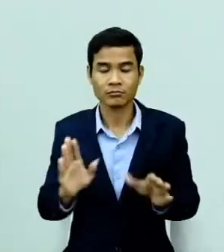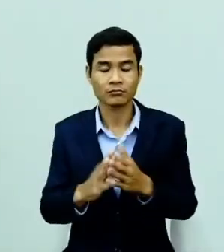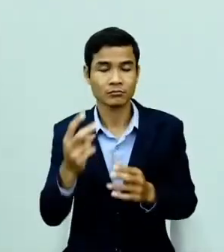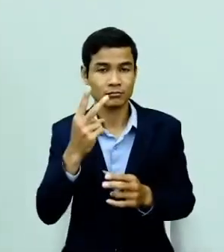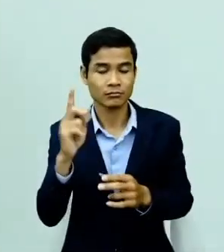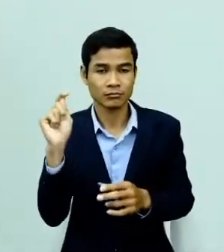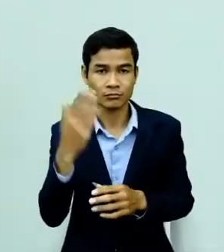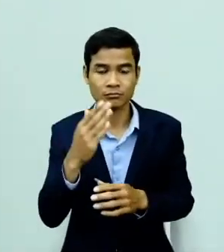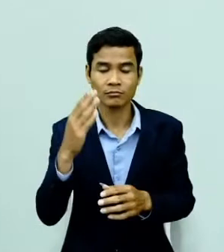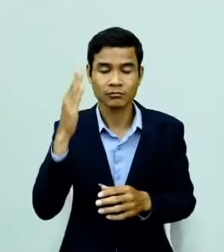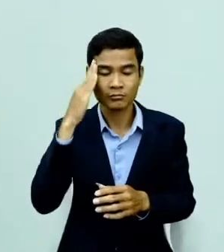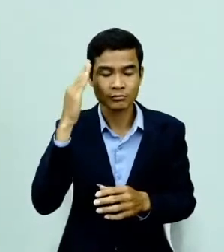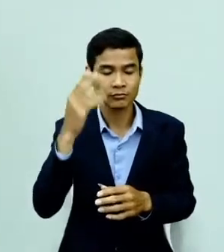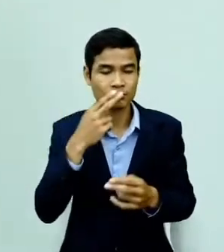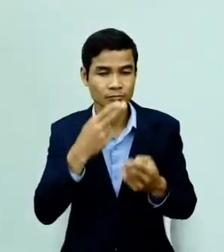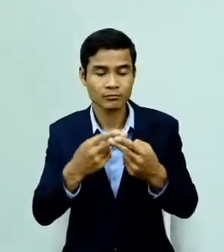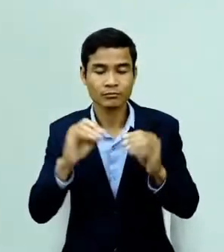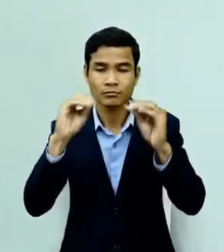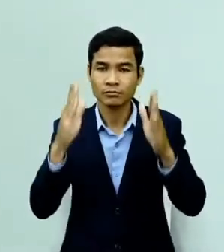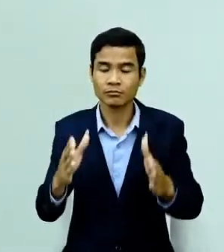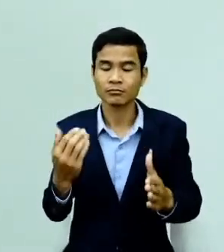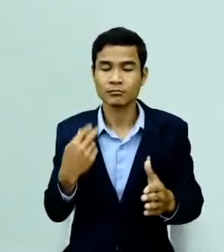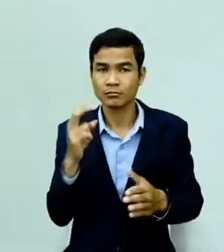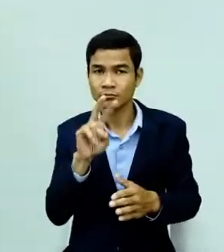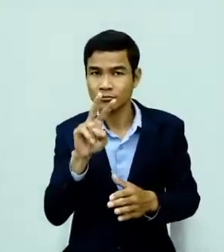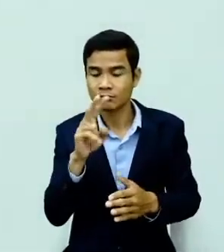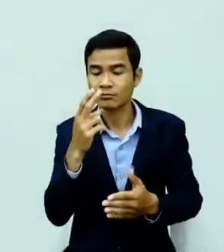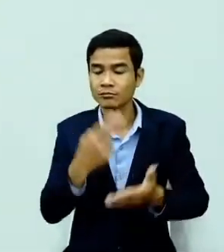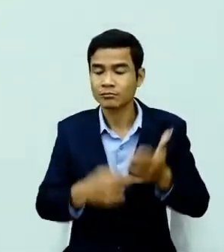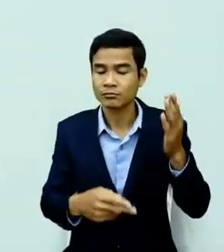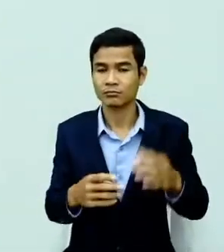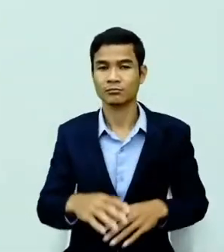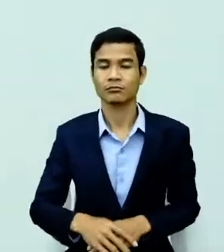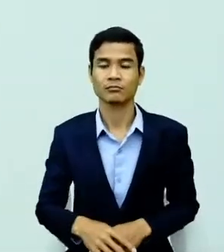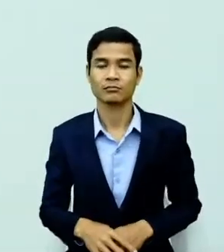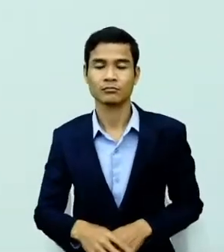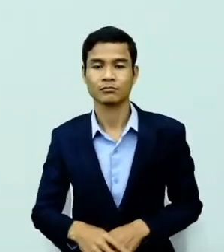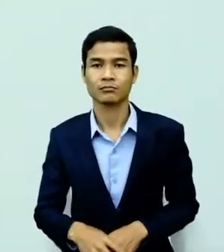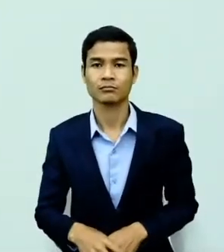ណាហើយកូនចាំឆ្លាប់ប្រាប់អ្នកគ្រូតើកូនបានឃើញរូបអ្វីខ្លះ